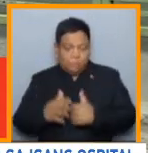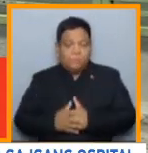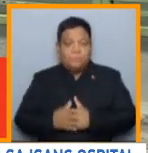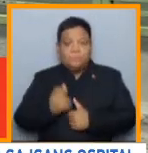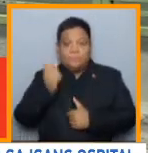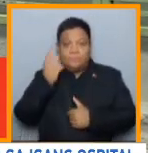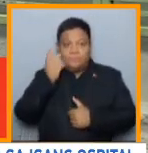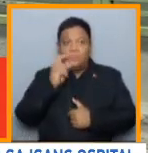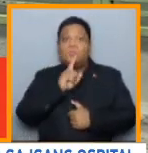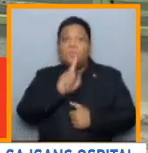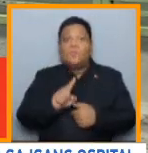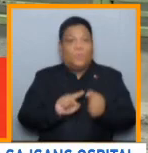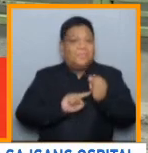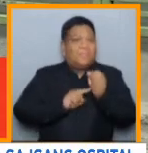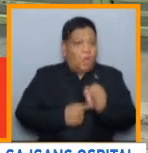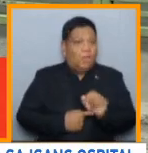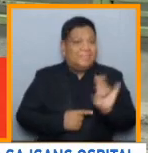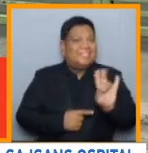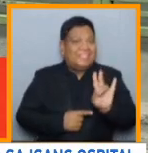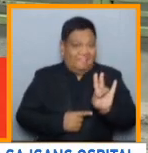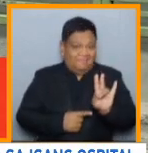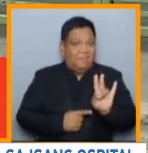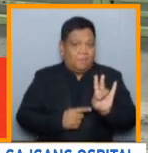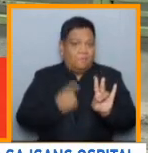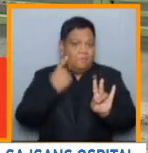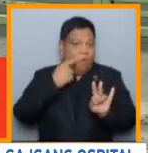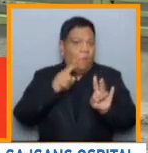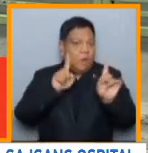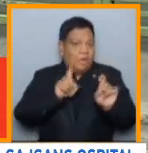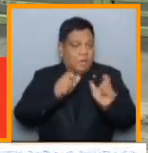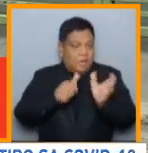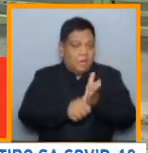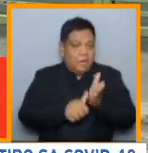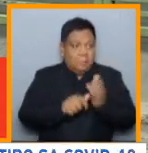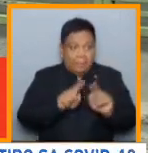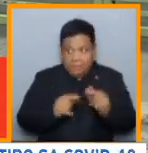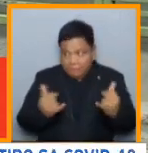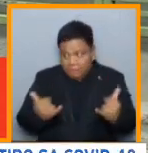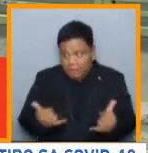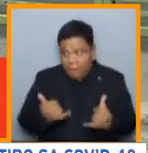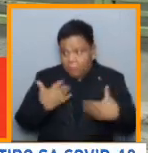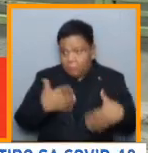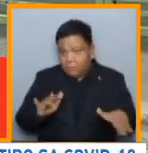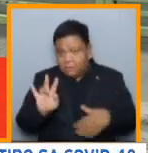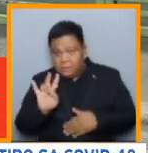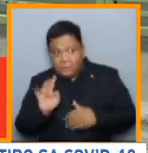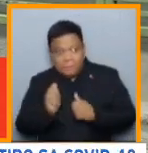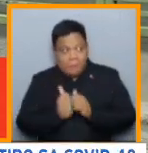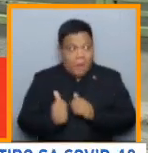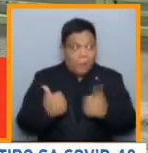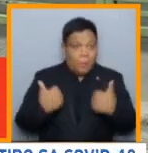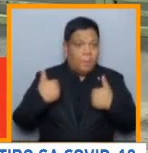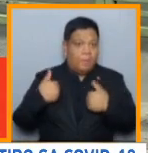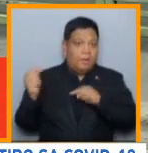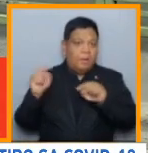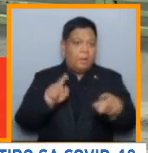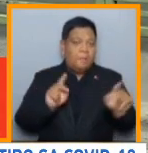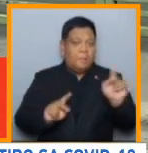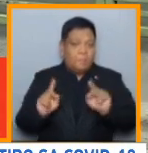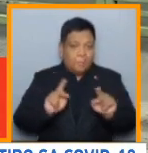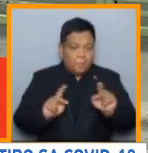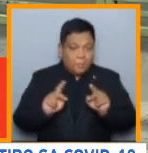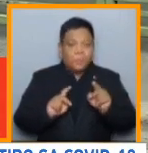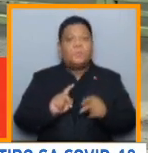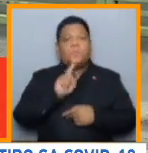na botante na nagtungo dito sa Pasay City West High School. More than 700 po yung registered voters na